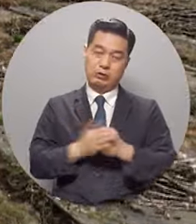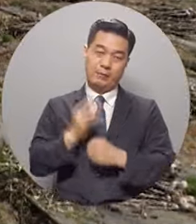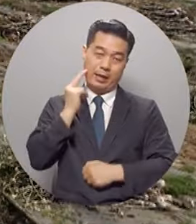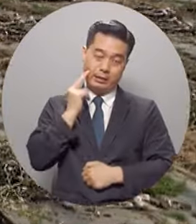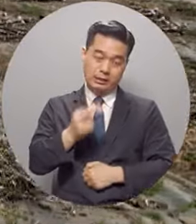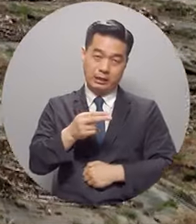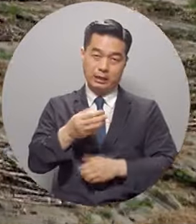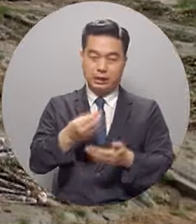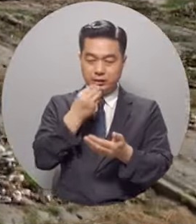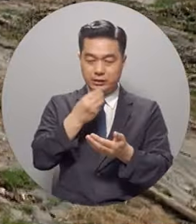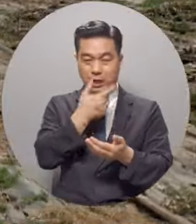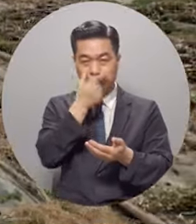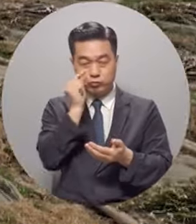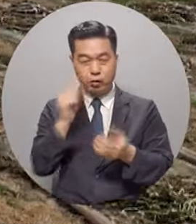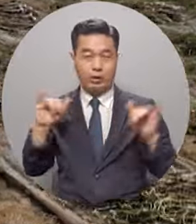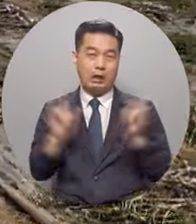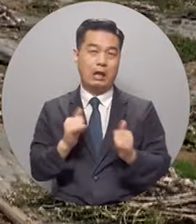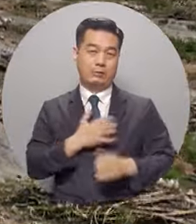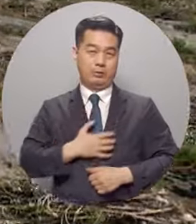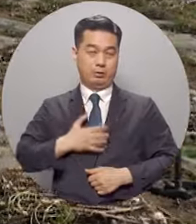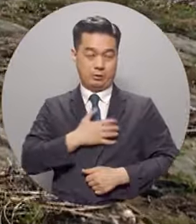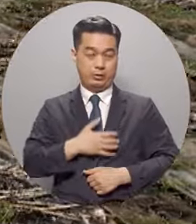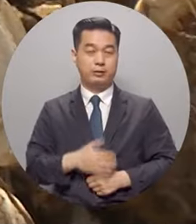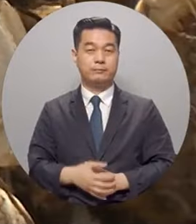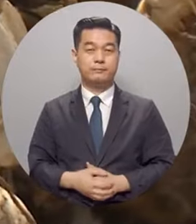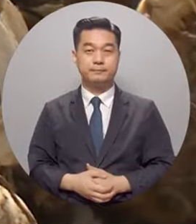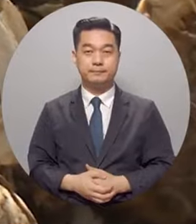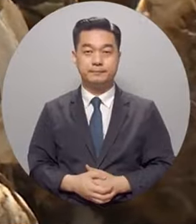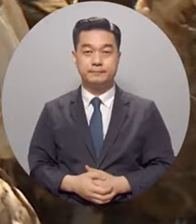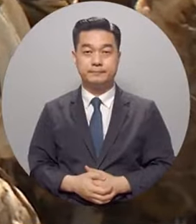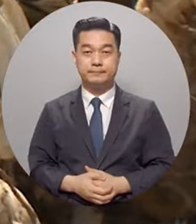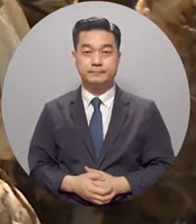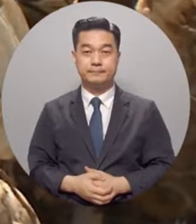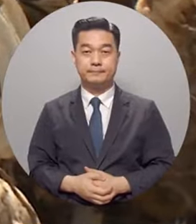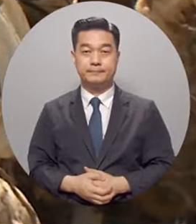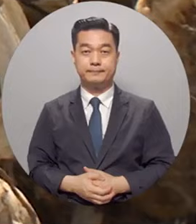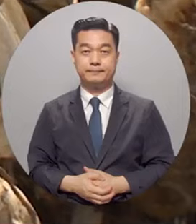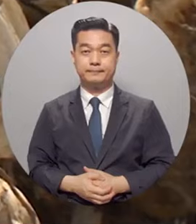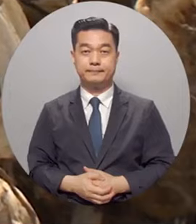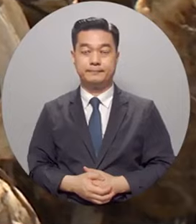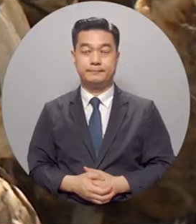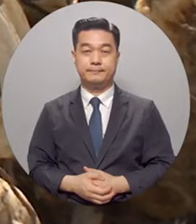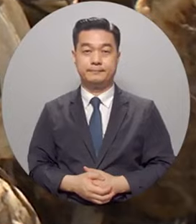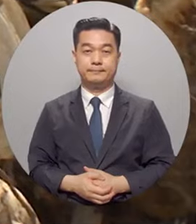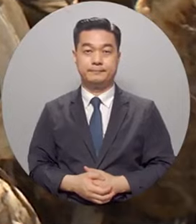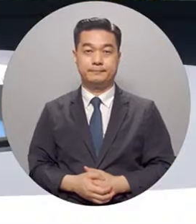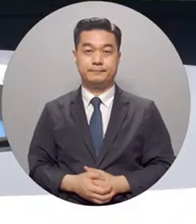식량 위기로까지 이어질 수 있다는 경고가 나옵니다 MBC 니다